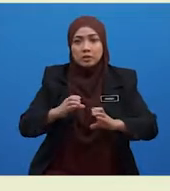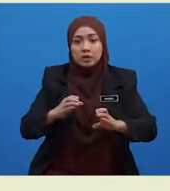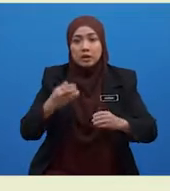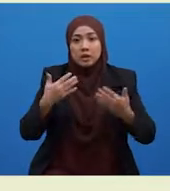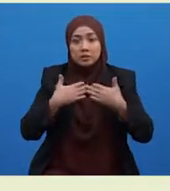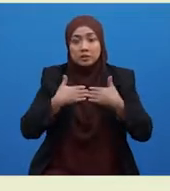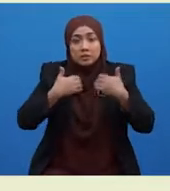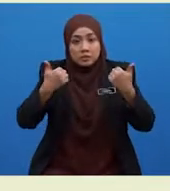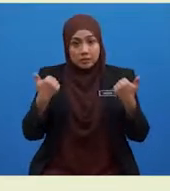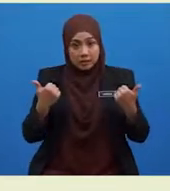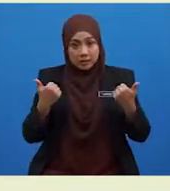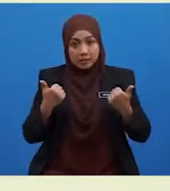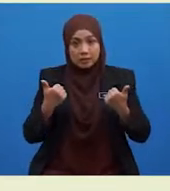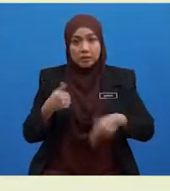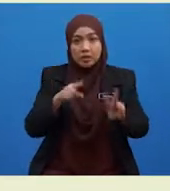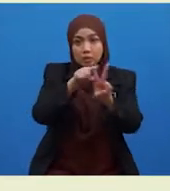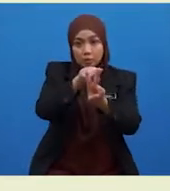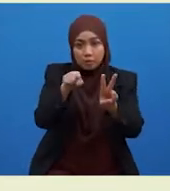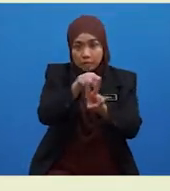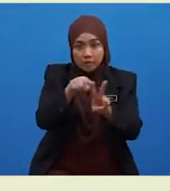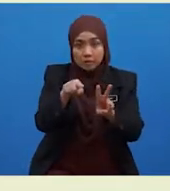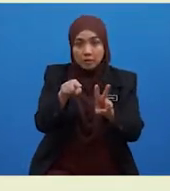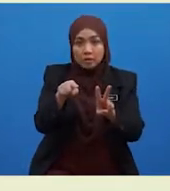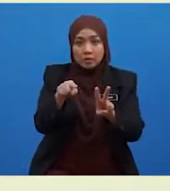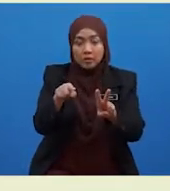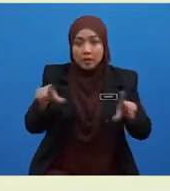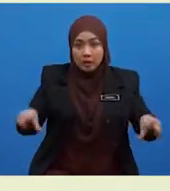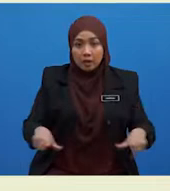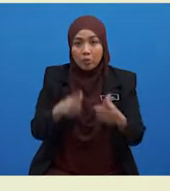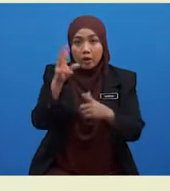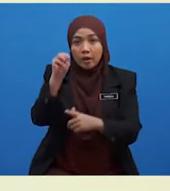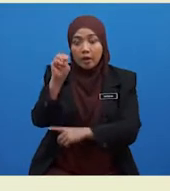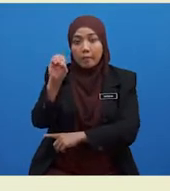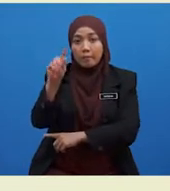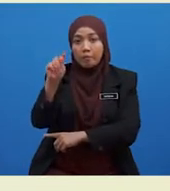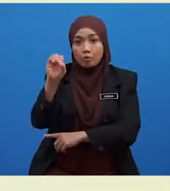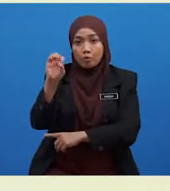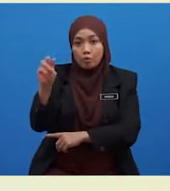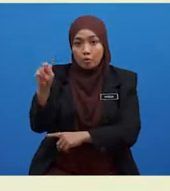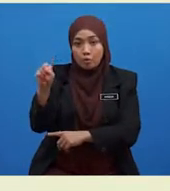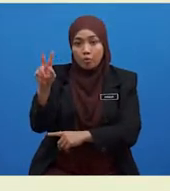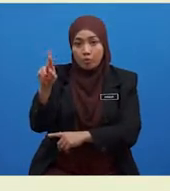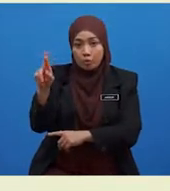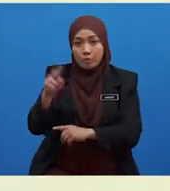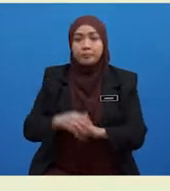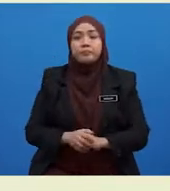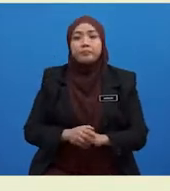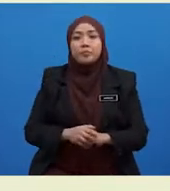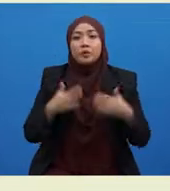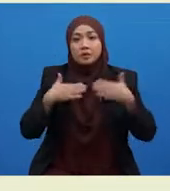kesihatan dan kecergasan berasaskan lakuan motor. Kecergasan berasaskan kesihatan ini